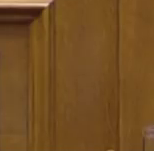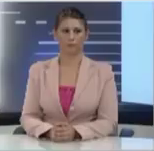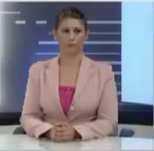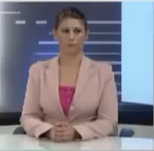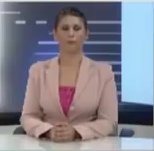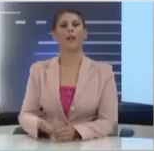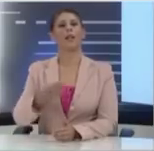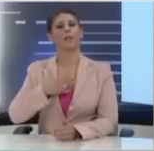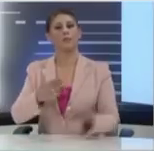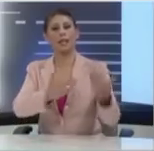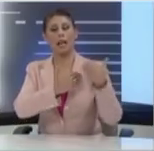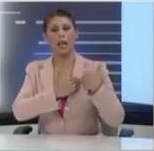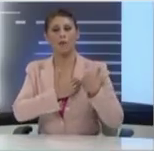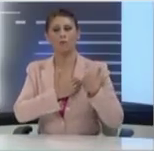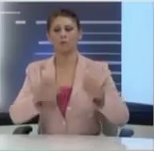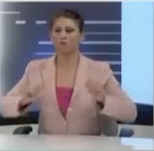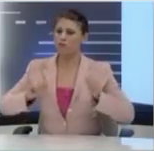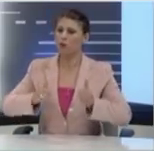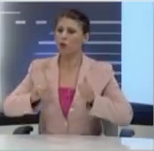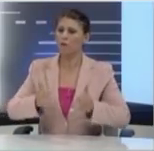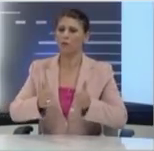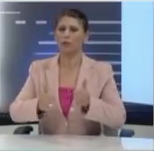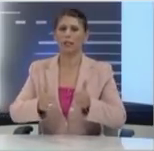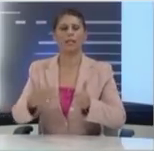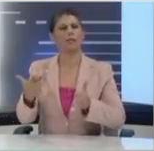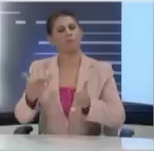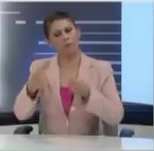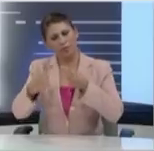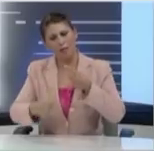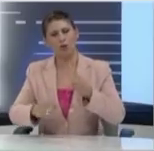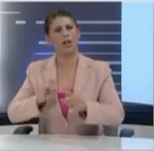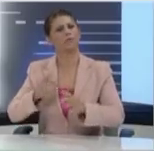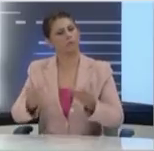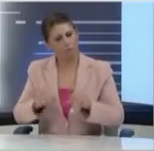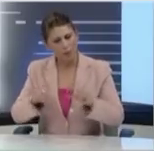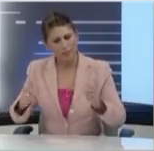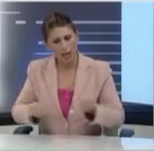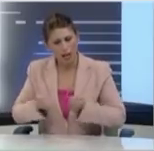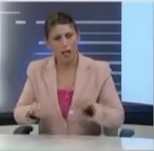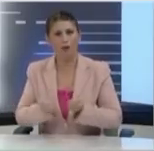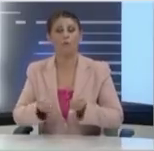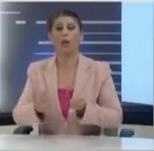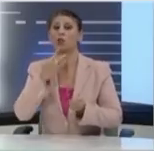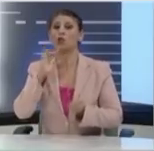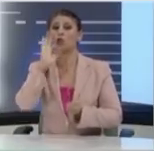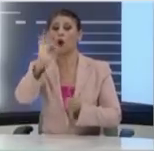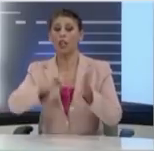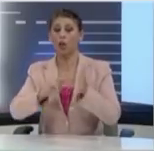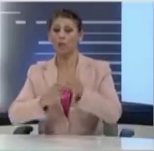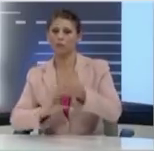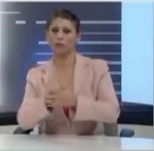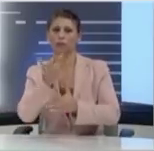ενισχυθεί περαιτέρω η αναπτυξιακή δυναμική της ελληνικής οικονομίας, να προστατεύσουμε τον κόσμο της